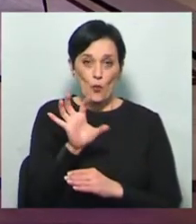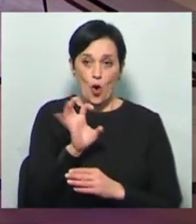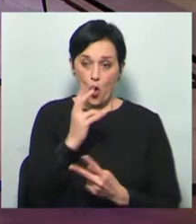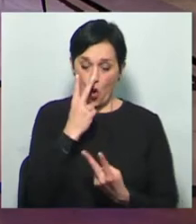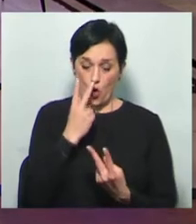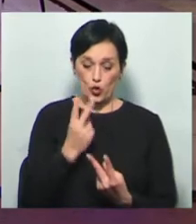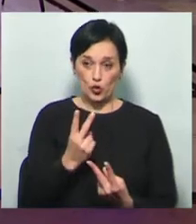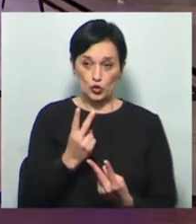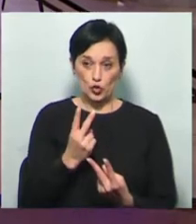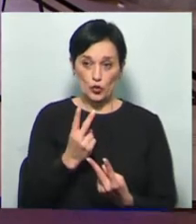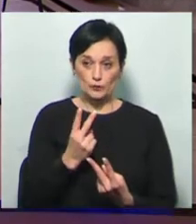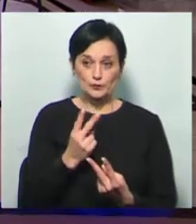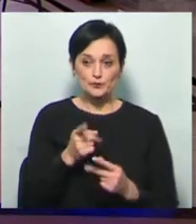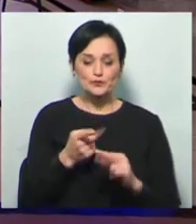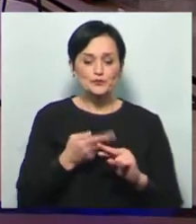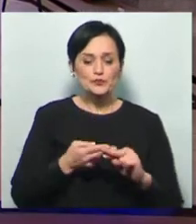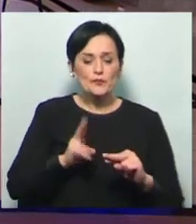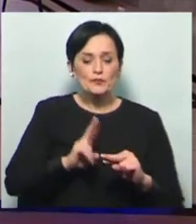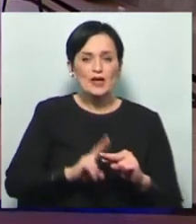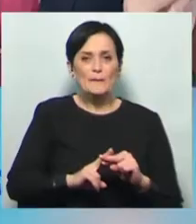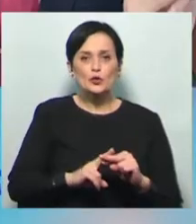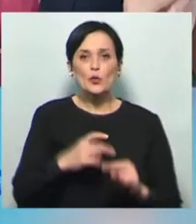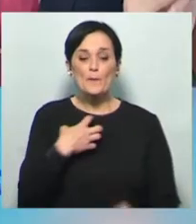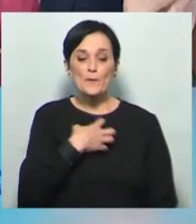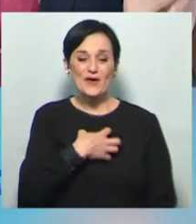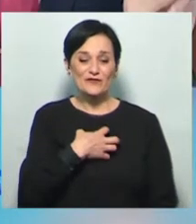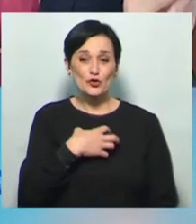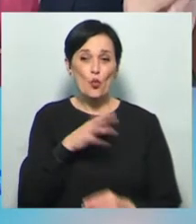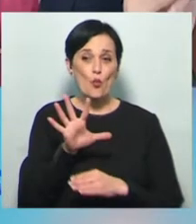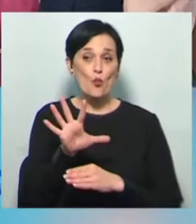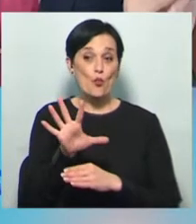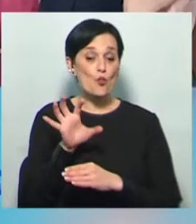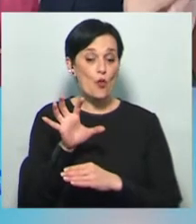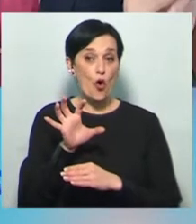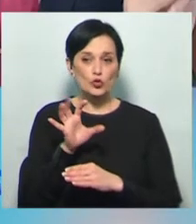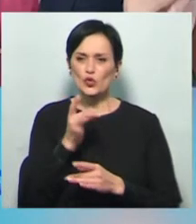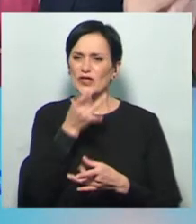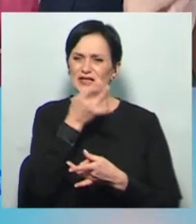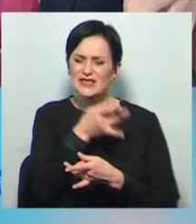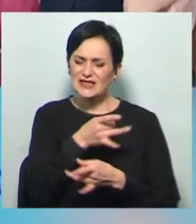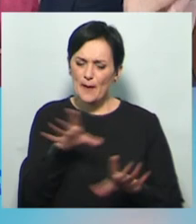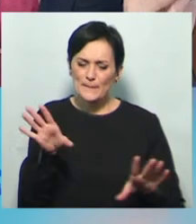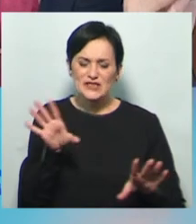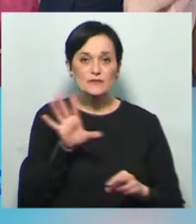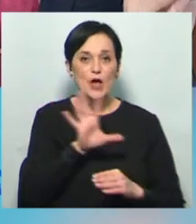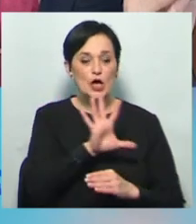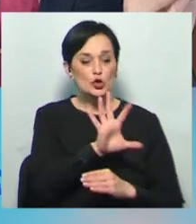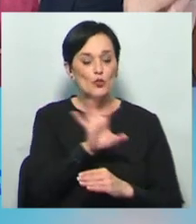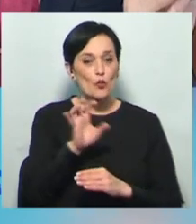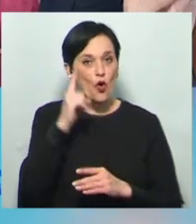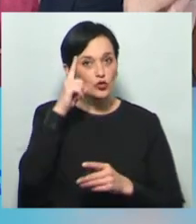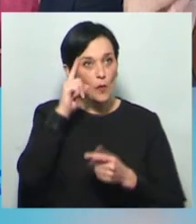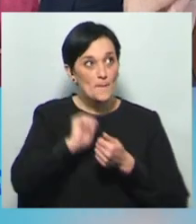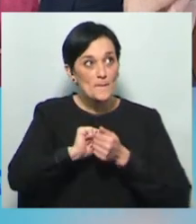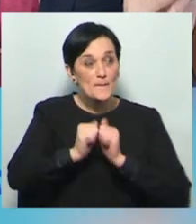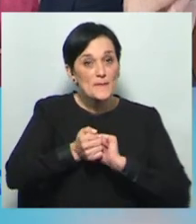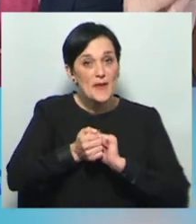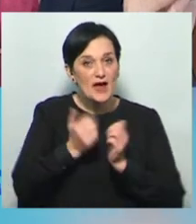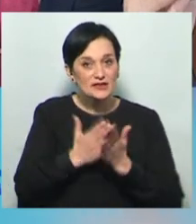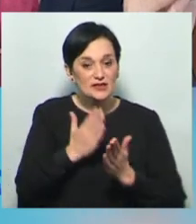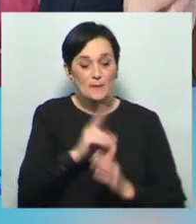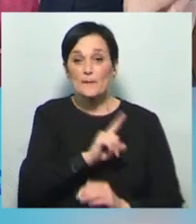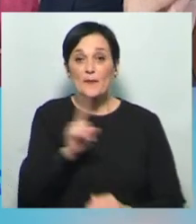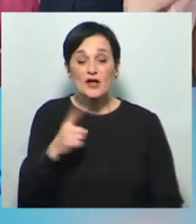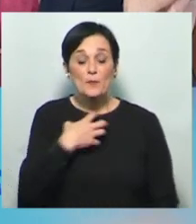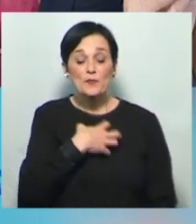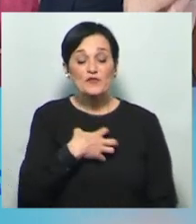რომელიც არა იმიტომ არის მნიშვნელოვანი, რომ ფოტოა. რა თქმა უნდა, ნებისმიერი ფოტო არის მეხსიერება. მაგრამ არის